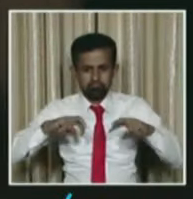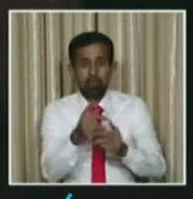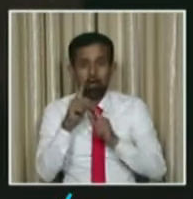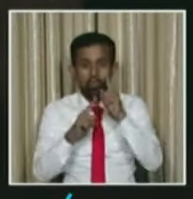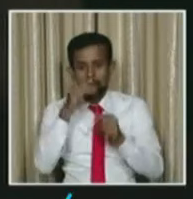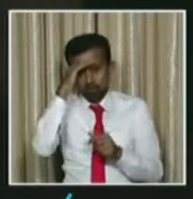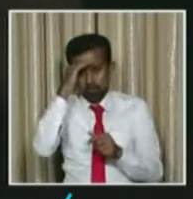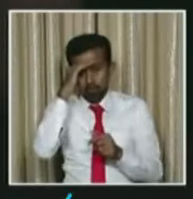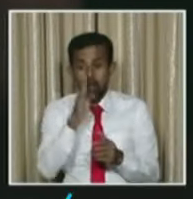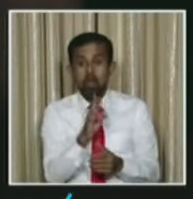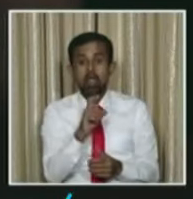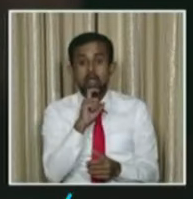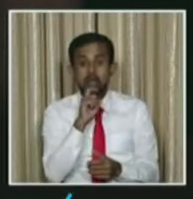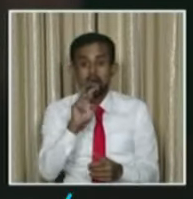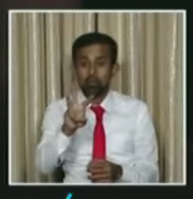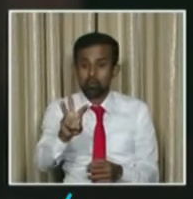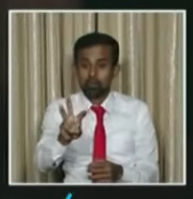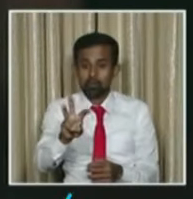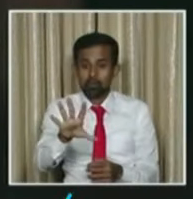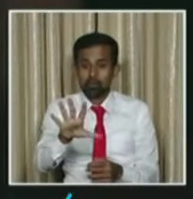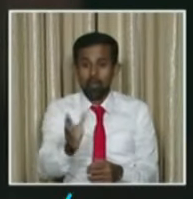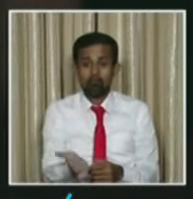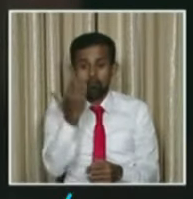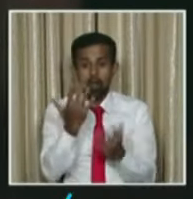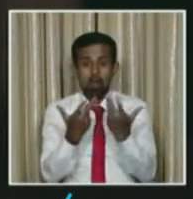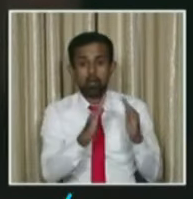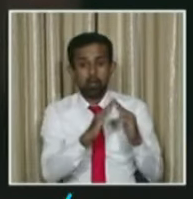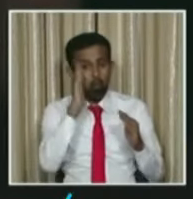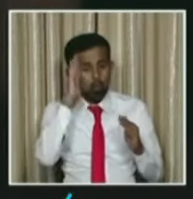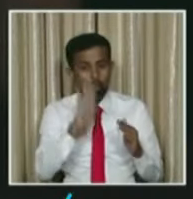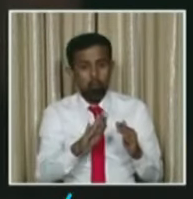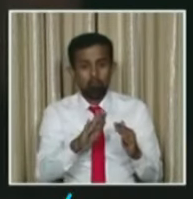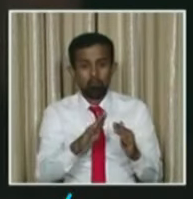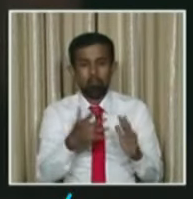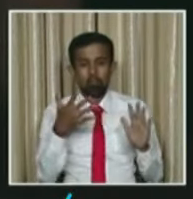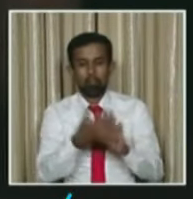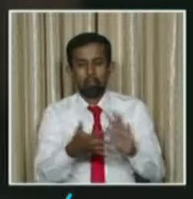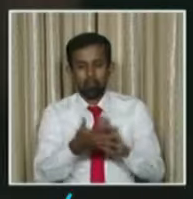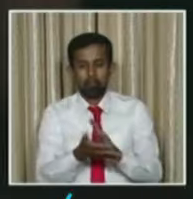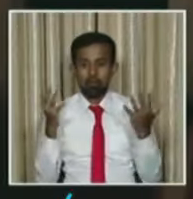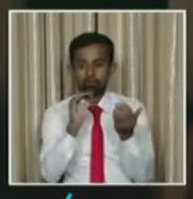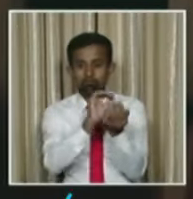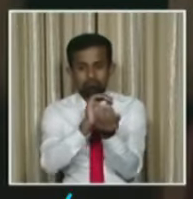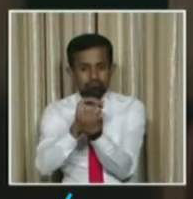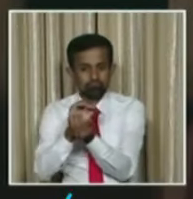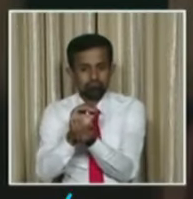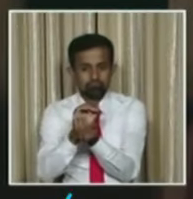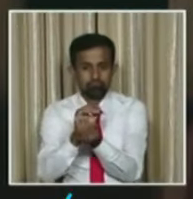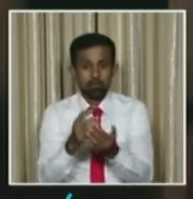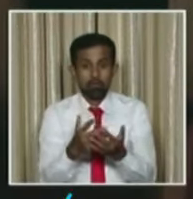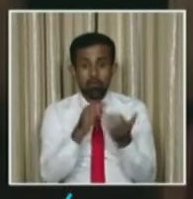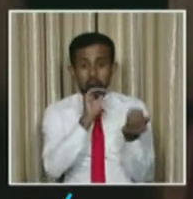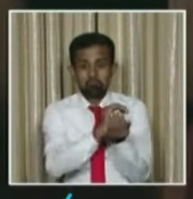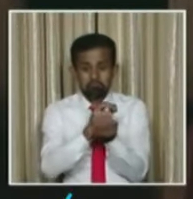කරනවා. Nadu 35කට වැඩි ප්‍රමාණයක් මෙම ළමා නිවාසයේ අක්‍රමිතාගෙන පළවෙලා තියෙනවා. විශේෂ